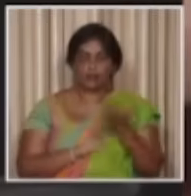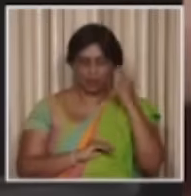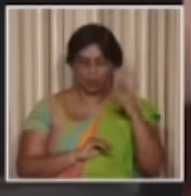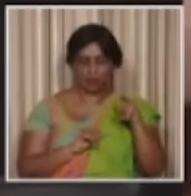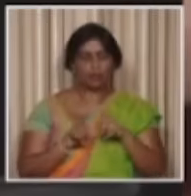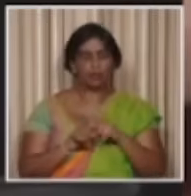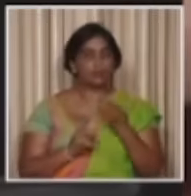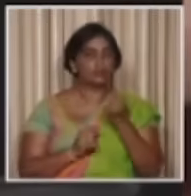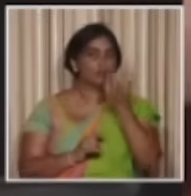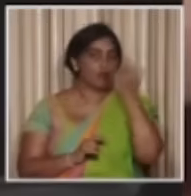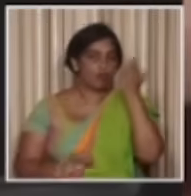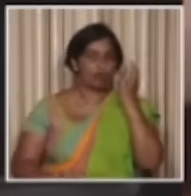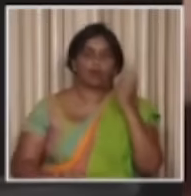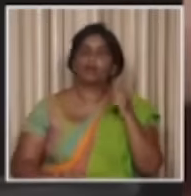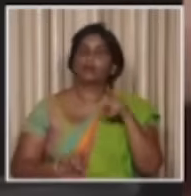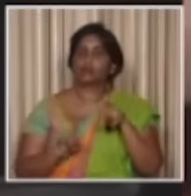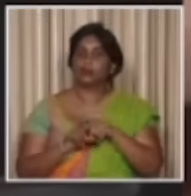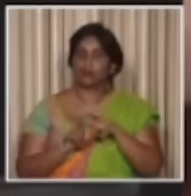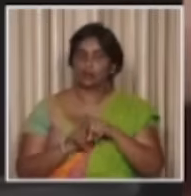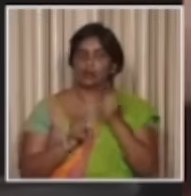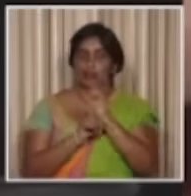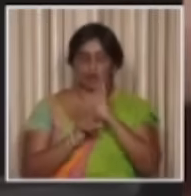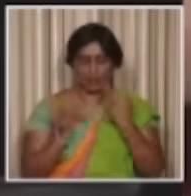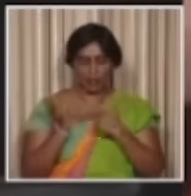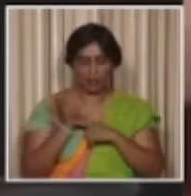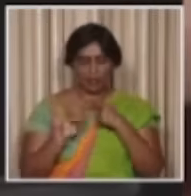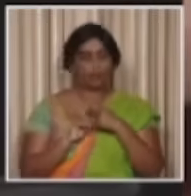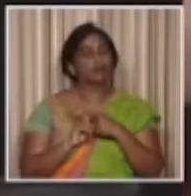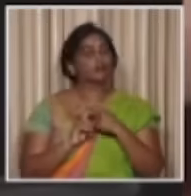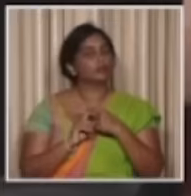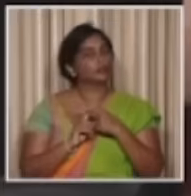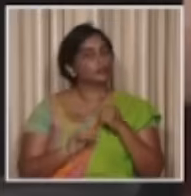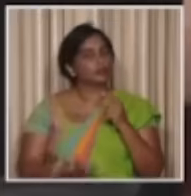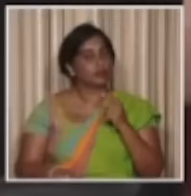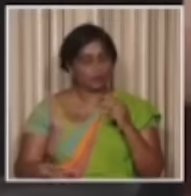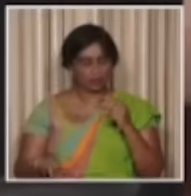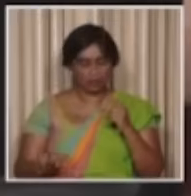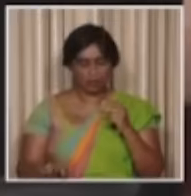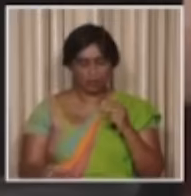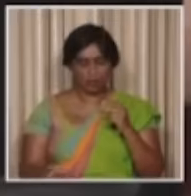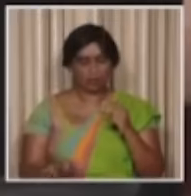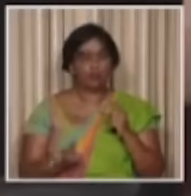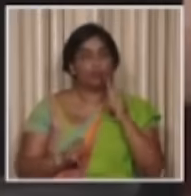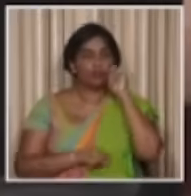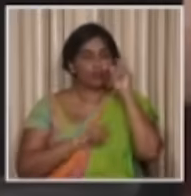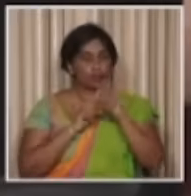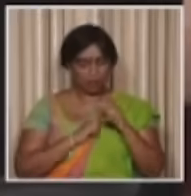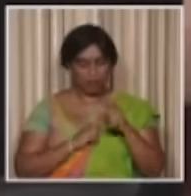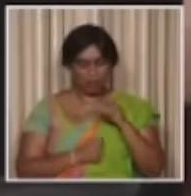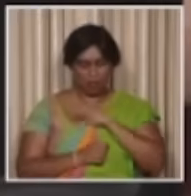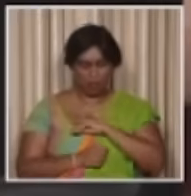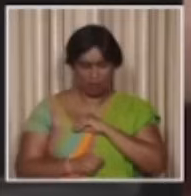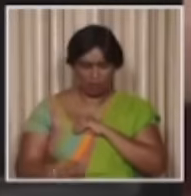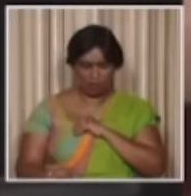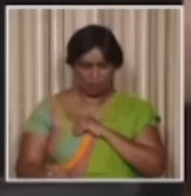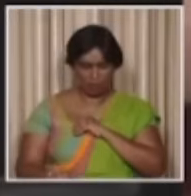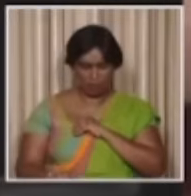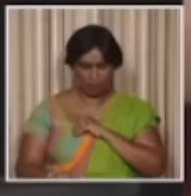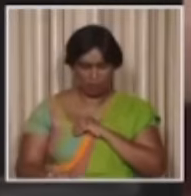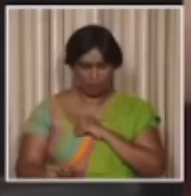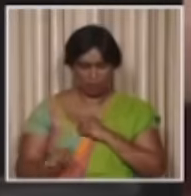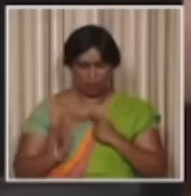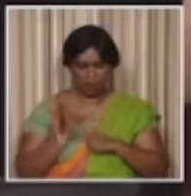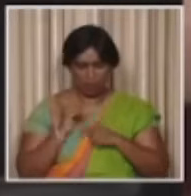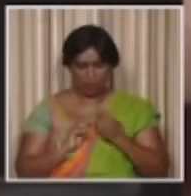meken thamai salli wala tiyenne e wagema thamai riju badda tulin jana aadaya uppadana karanage adika badu